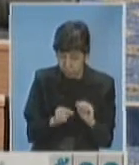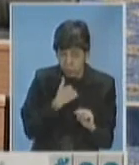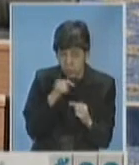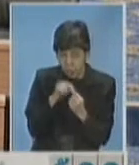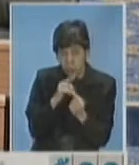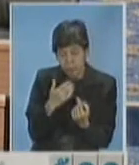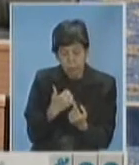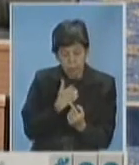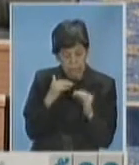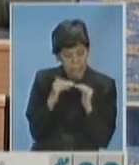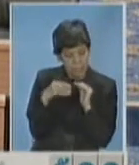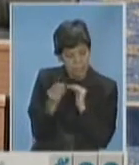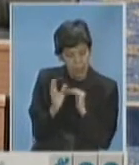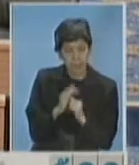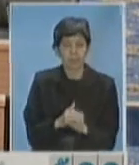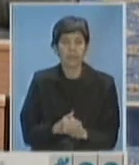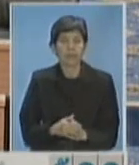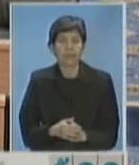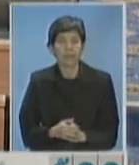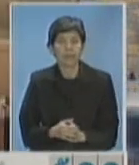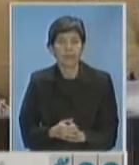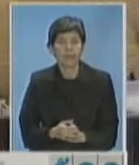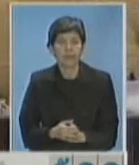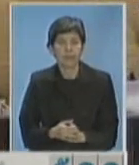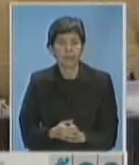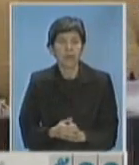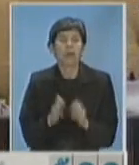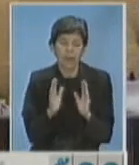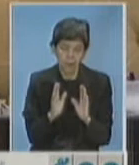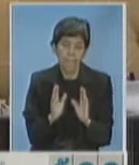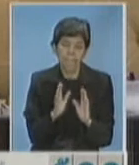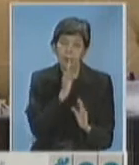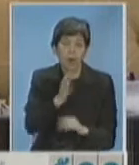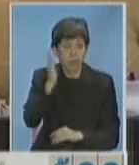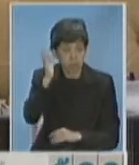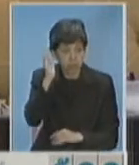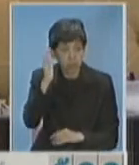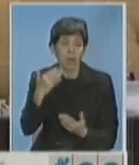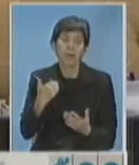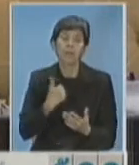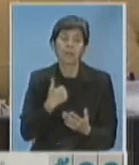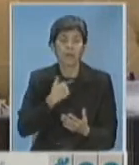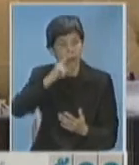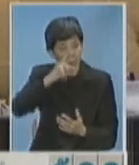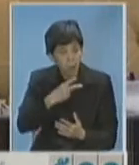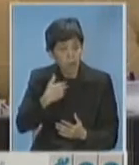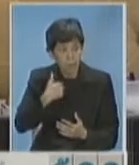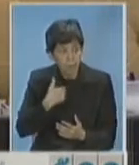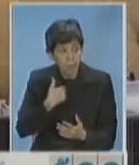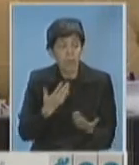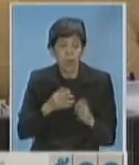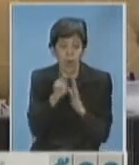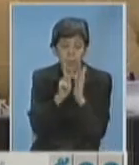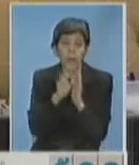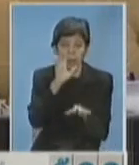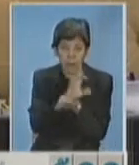ถึงมาตราจะไม่ใช้สิทธิ์ครับ ถึงเวลานั้นถ้าท่านอภิปรายมันก็จะเป็นการซ้ำซ้อนก็คงจะผิ